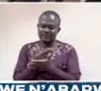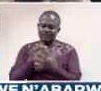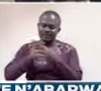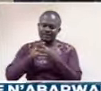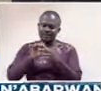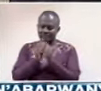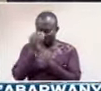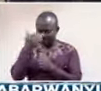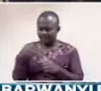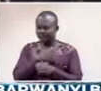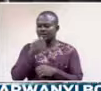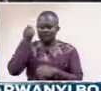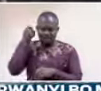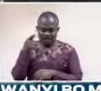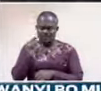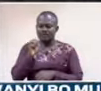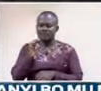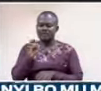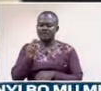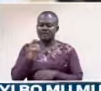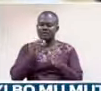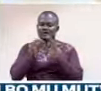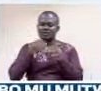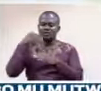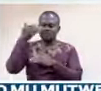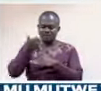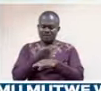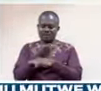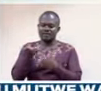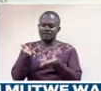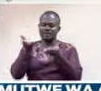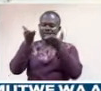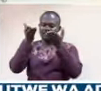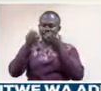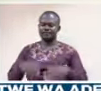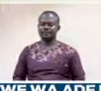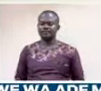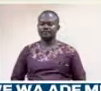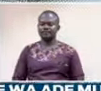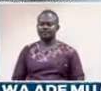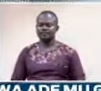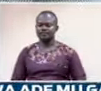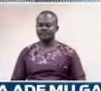na Kiliziya Gatolika. Umva icyo Karidinali Kambanda yabivuzeho nyuma y'amasaha make azamuwe ku ntera ya Karidinali.